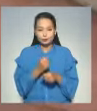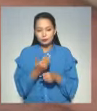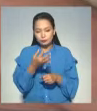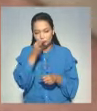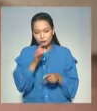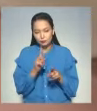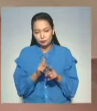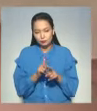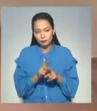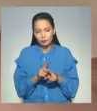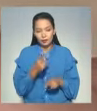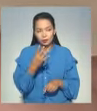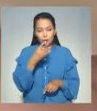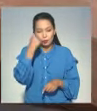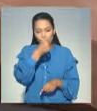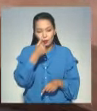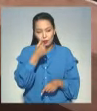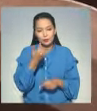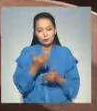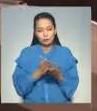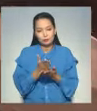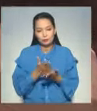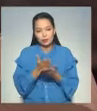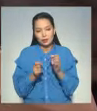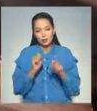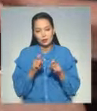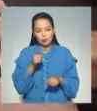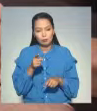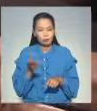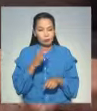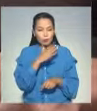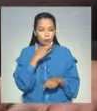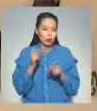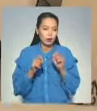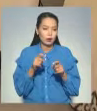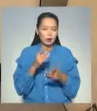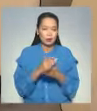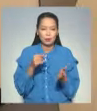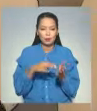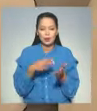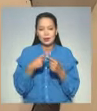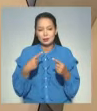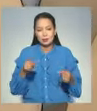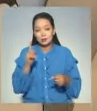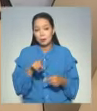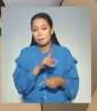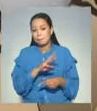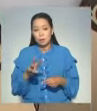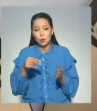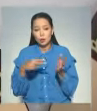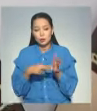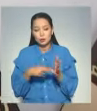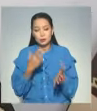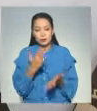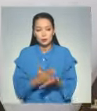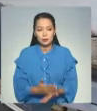балаға тарағанына 24 жыл болды. Осы аралықта арнайы тапсырыспен мыңнан аса домбыра құрастырған. Бағасы әртүрлі, миллион теңге тұратындары да бар.